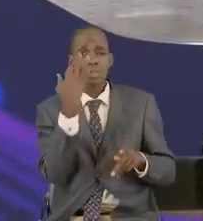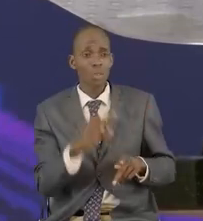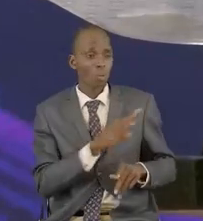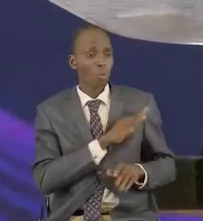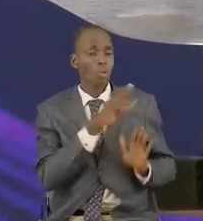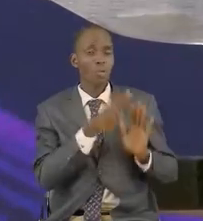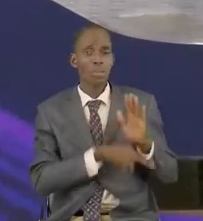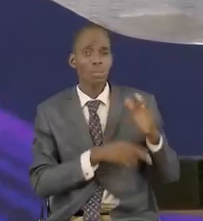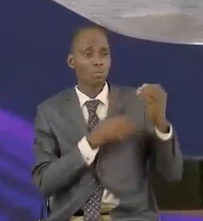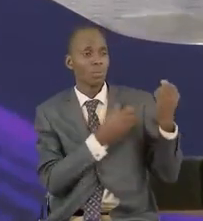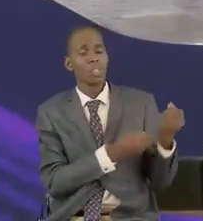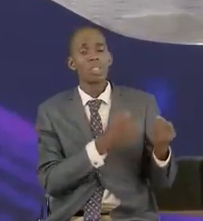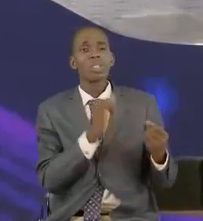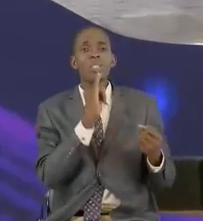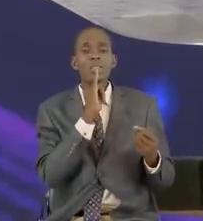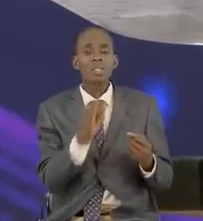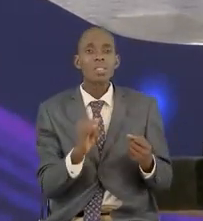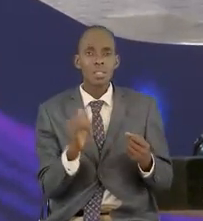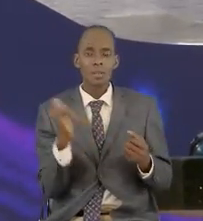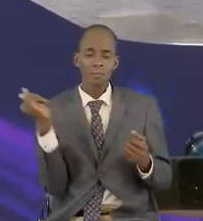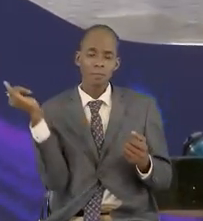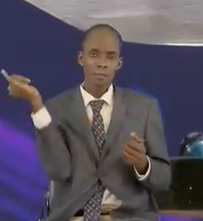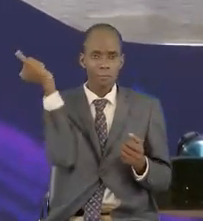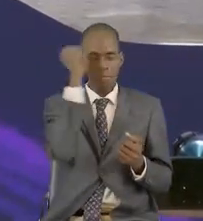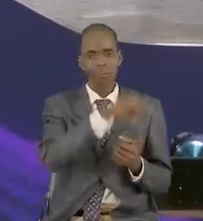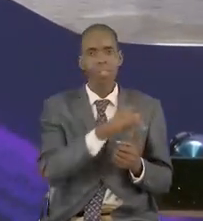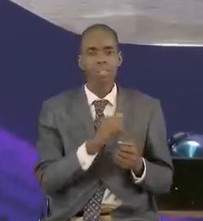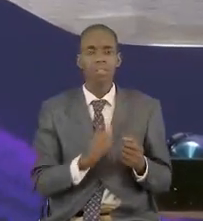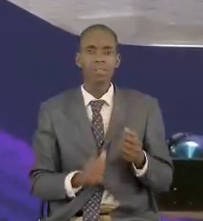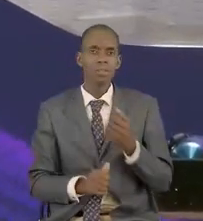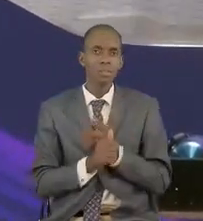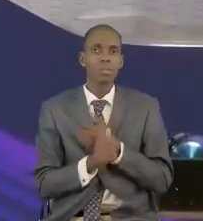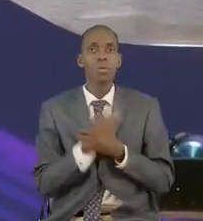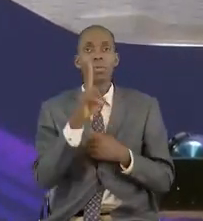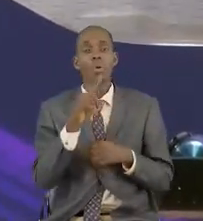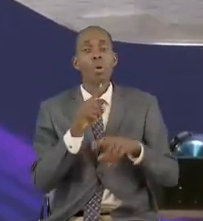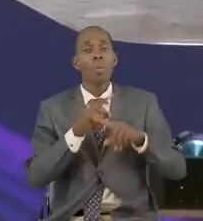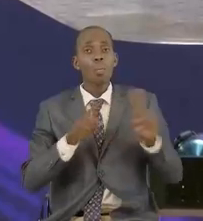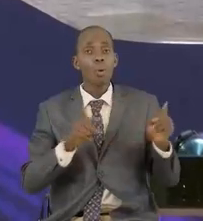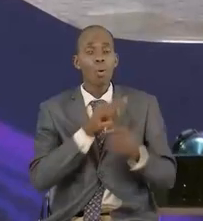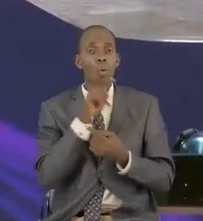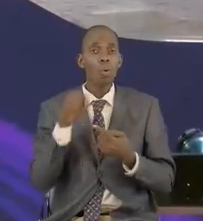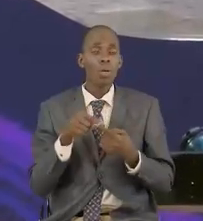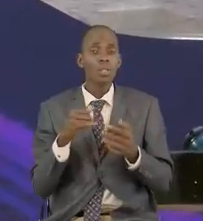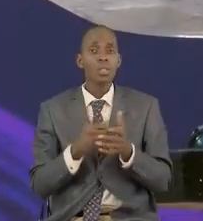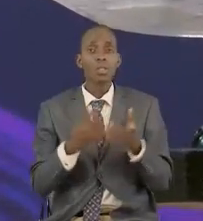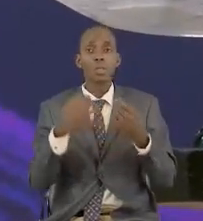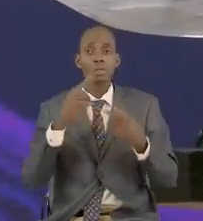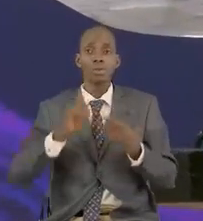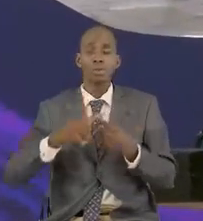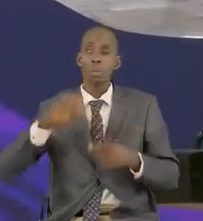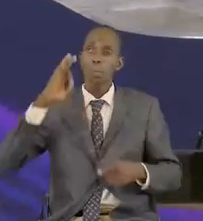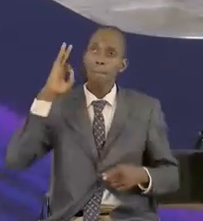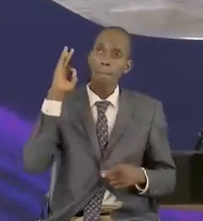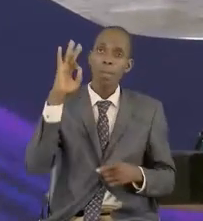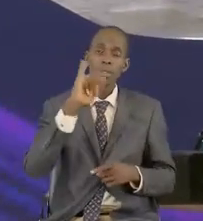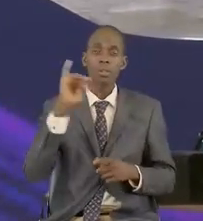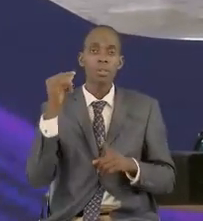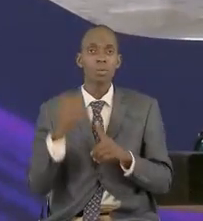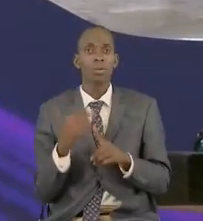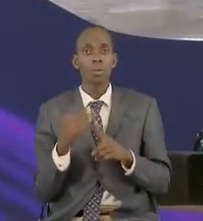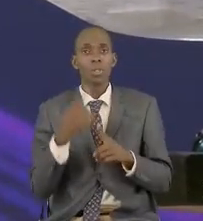c'est suicidaire mais quand il s'agit de la prédication de la Parole la Parole de